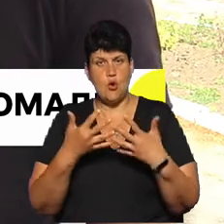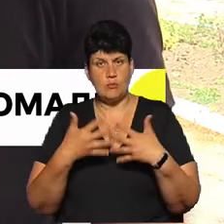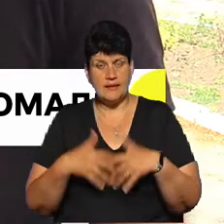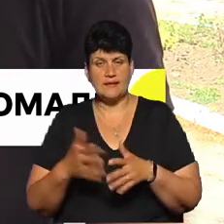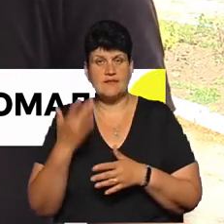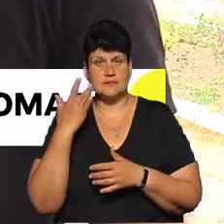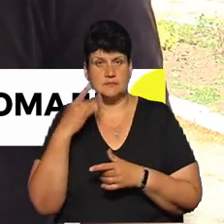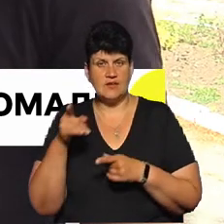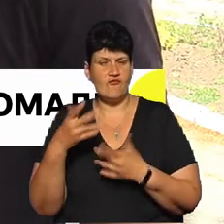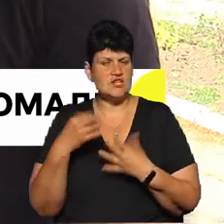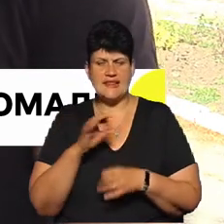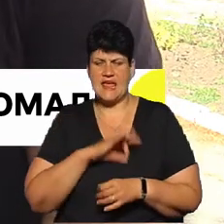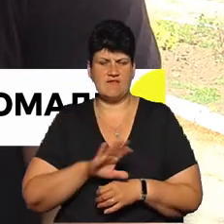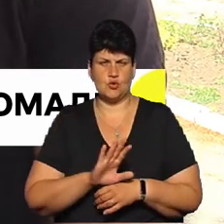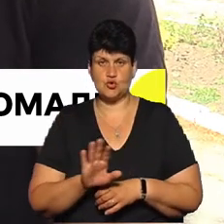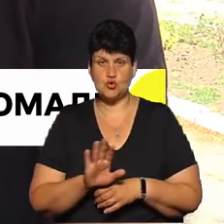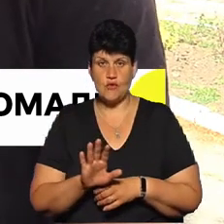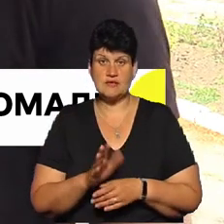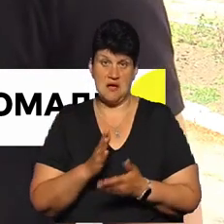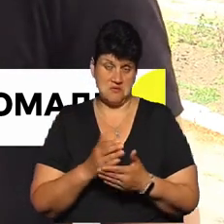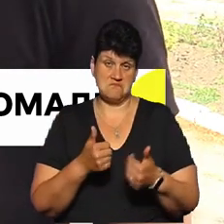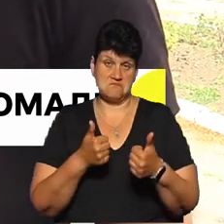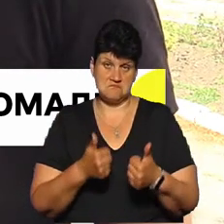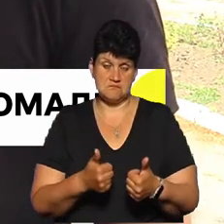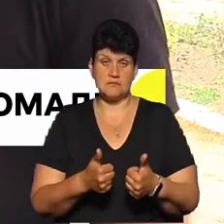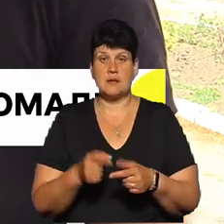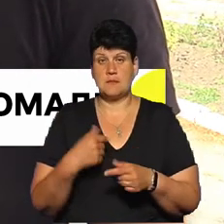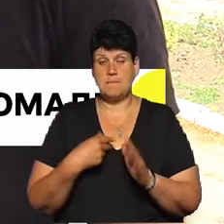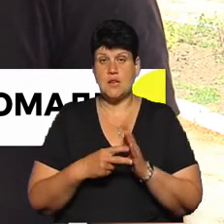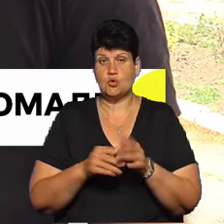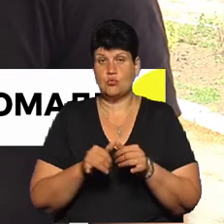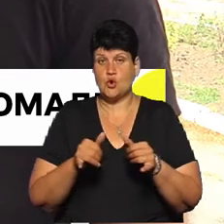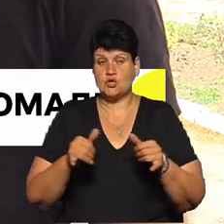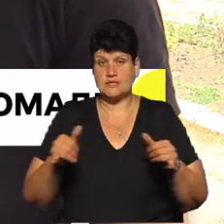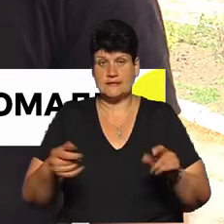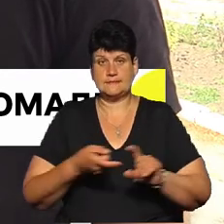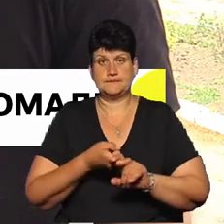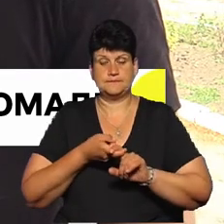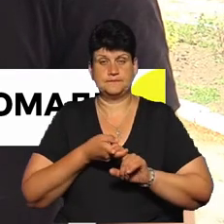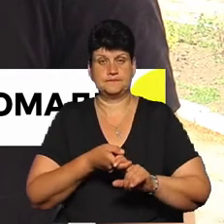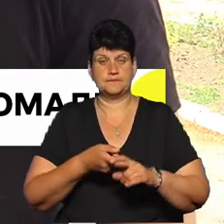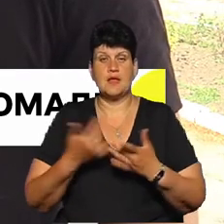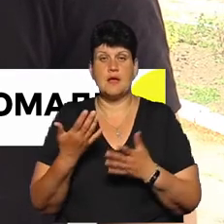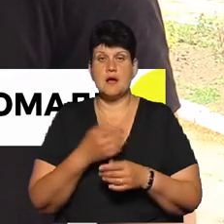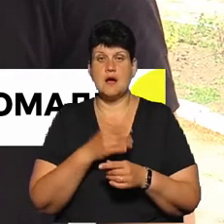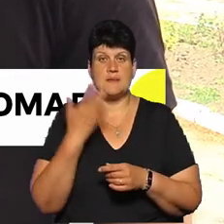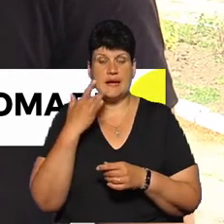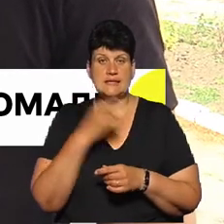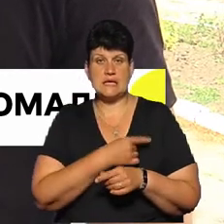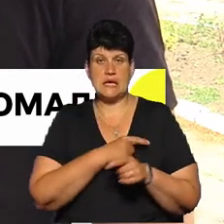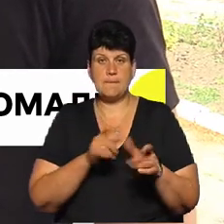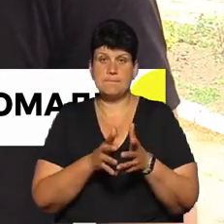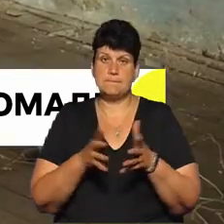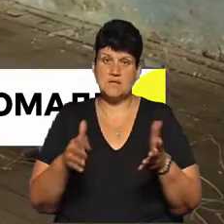вже не використовується, але є досить добрим. Ми плануємо розширити мережу контактів з американськими лікарнями, щоб більше допомагати